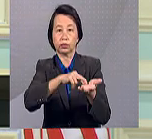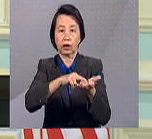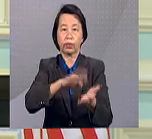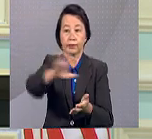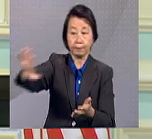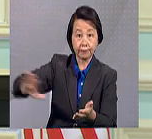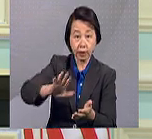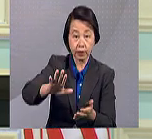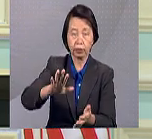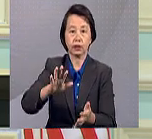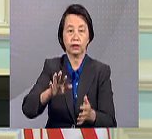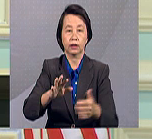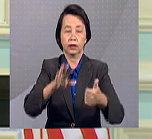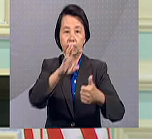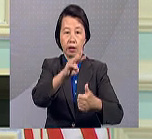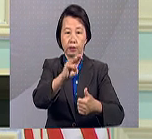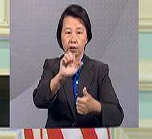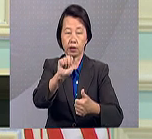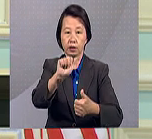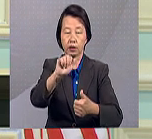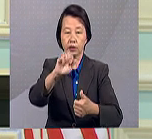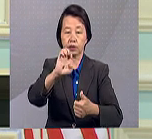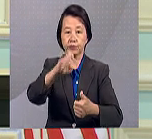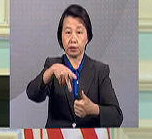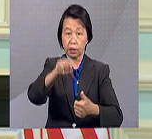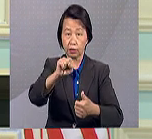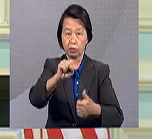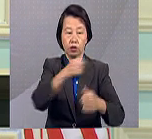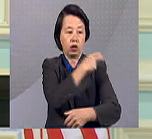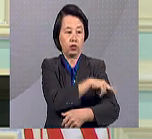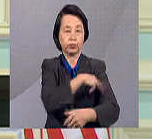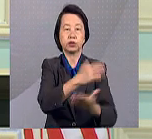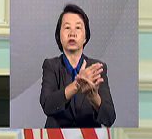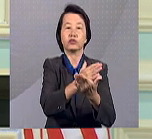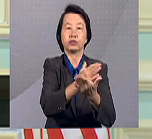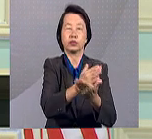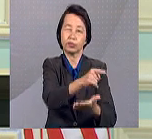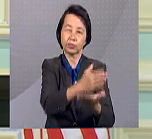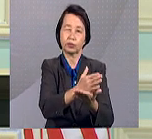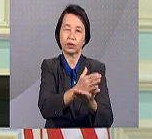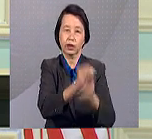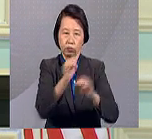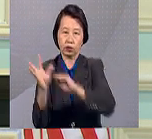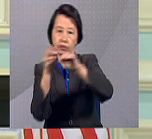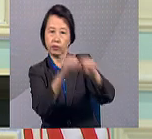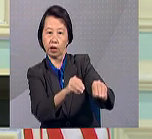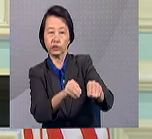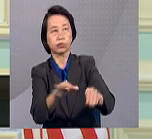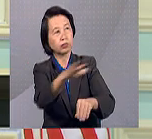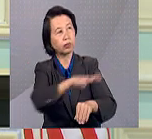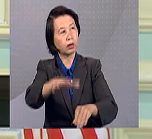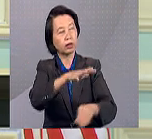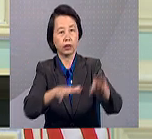mereka, iaitu di Maibs, hospital sementara yang dibuat khas. Ya, di Maibs boleh menampung lebih kurang